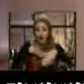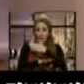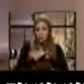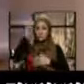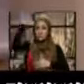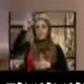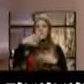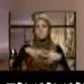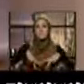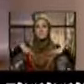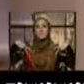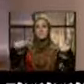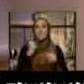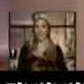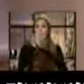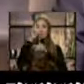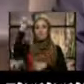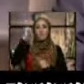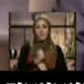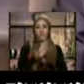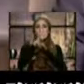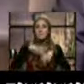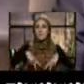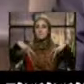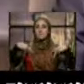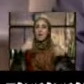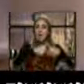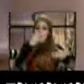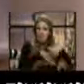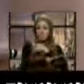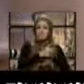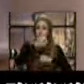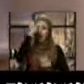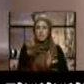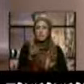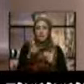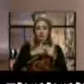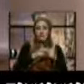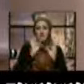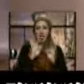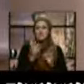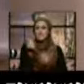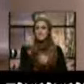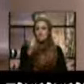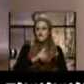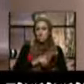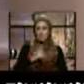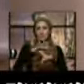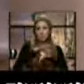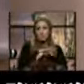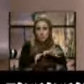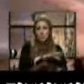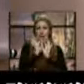صحيح، اصبح الحرم سهل. صدق سبحان الله. يعني الصحابه كان يعني تعالى يا ابني انت حافظ حاجه،